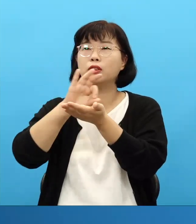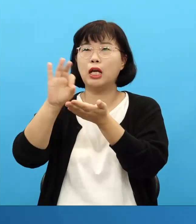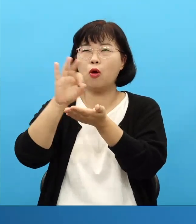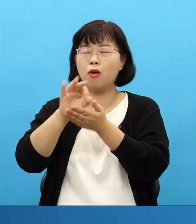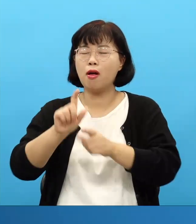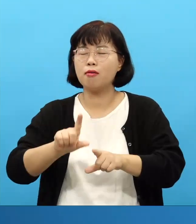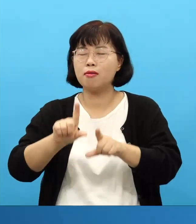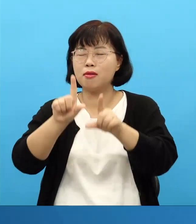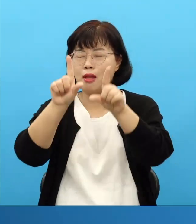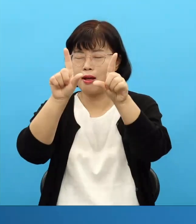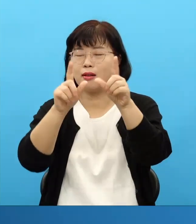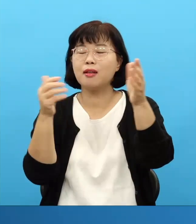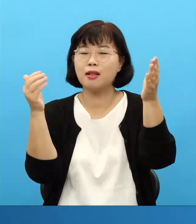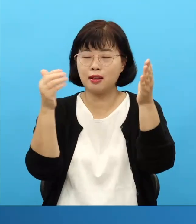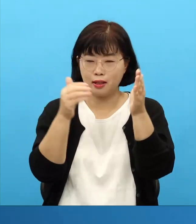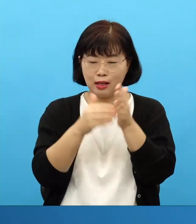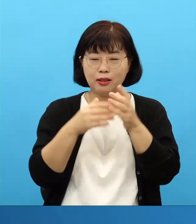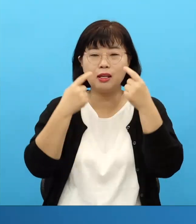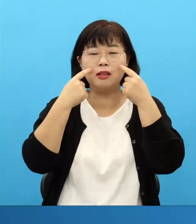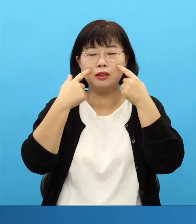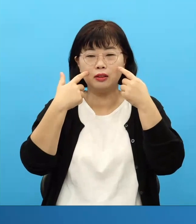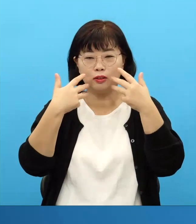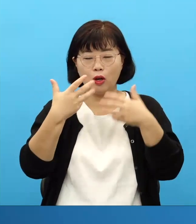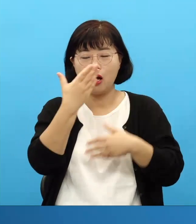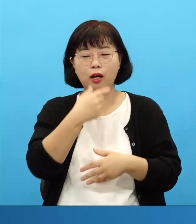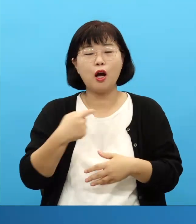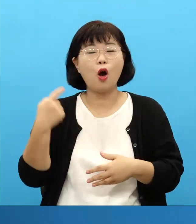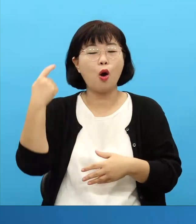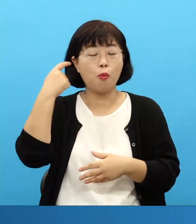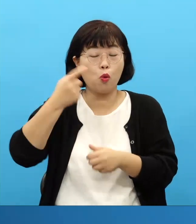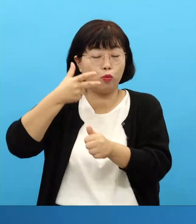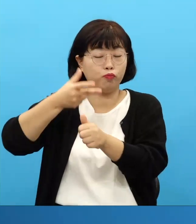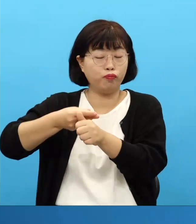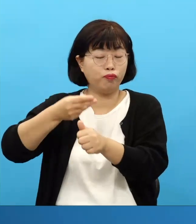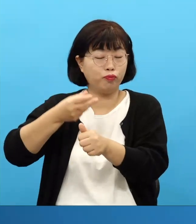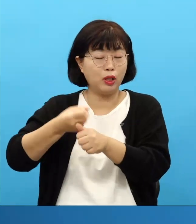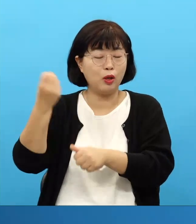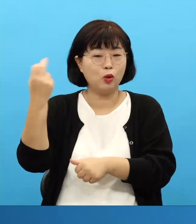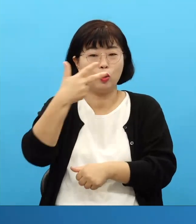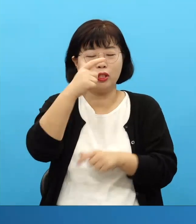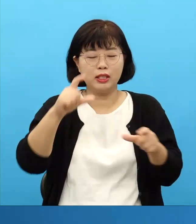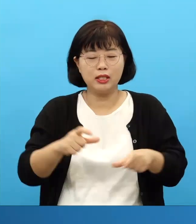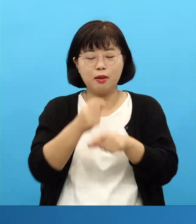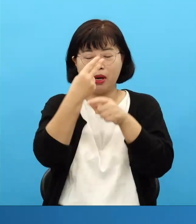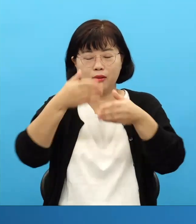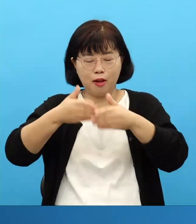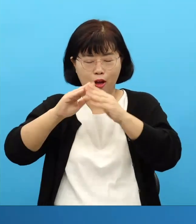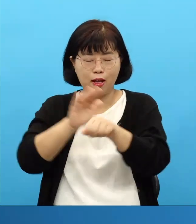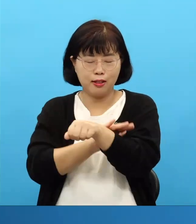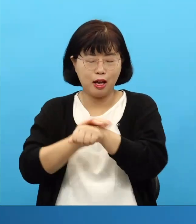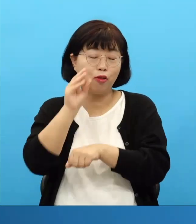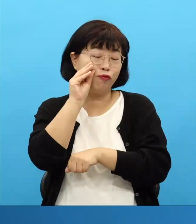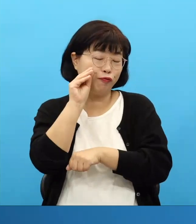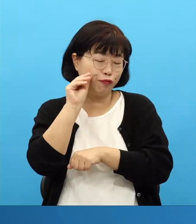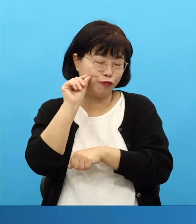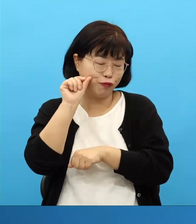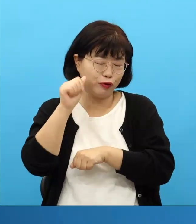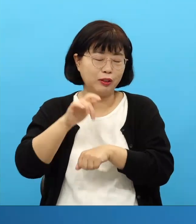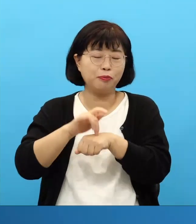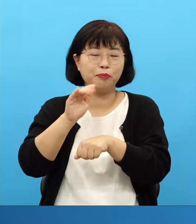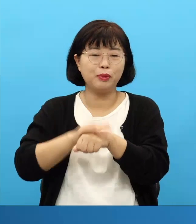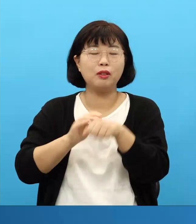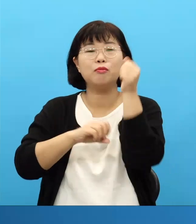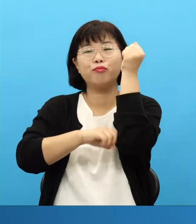정확한 복음과 일곱 망대가 각인, 뿌리, 체질되도록 함께 기도 부탁드립니다. Please pray for me so